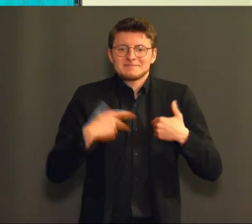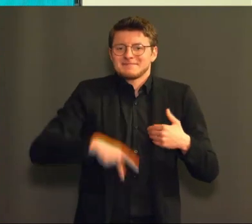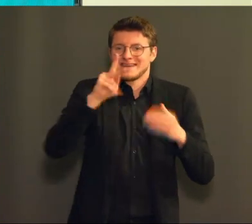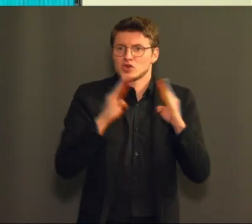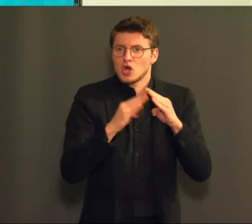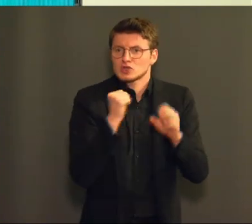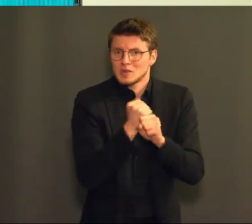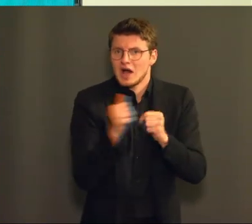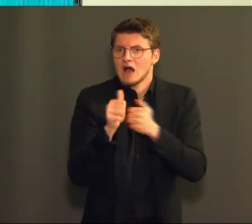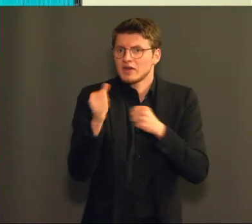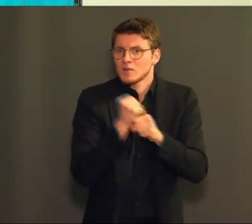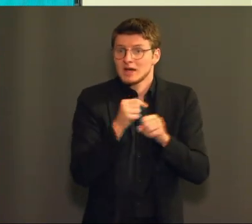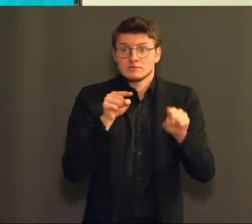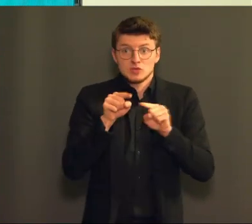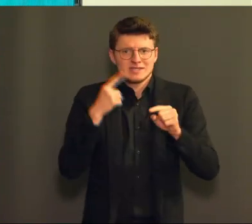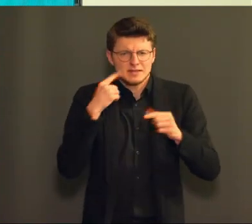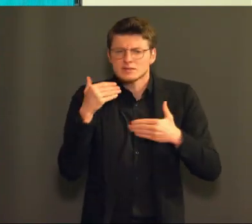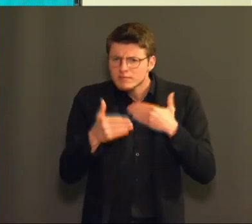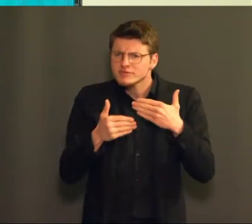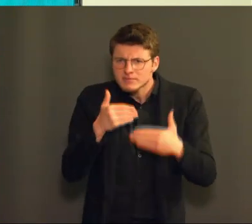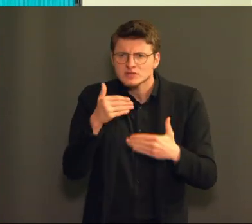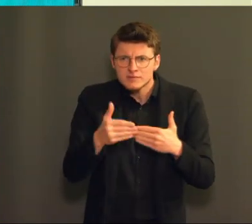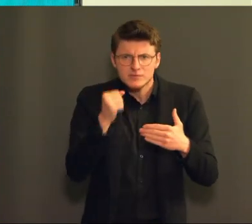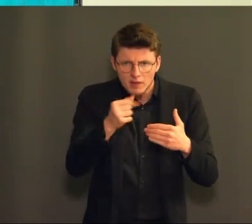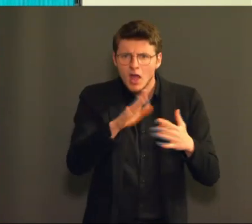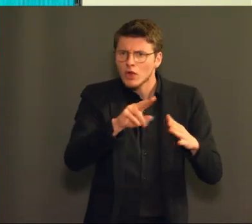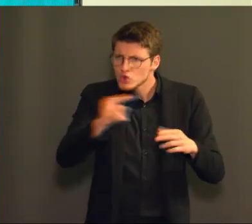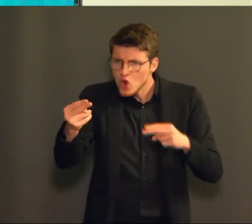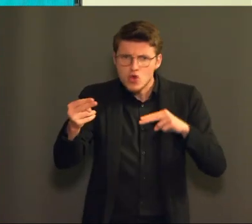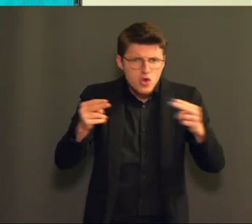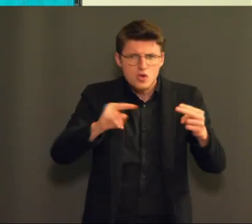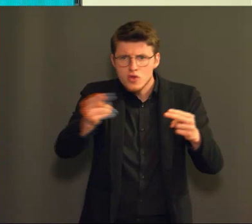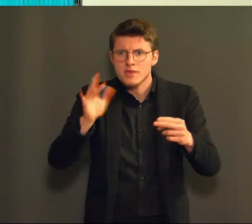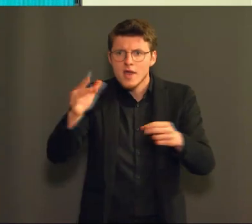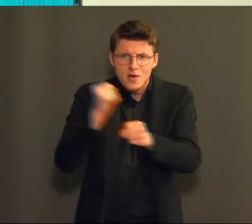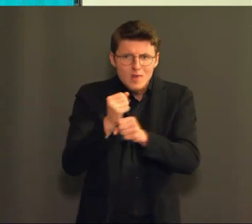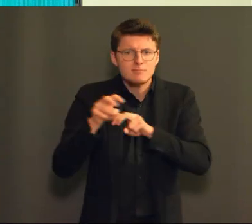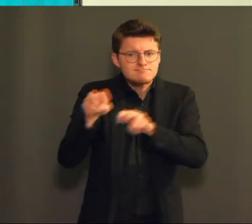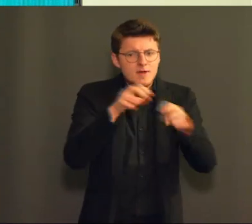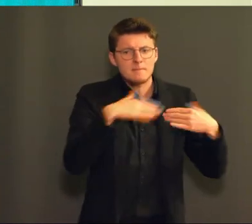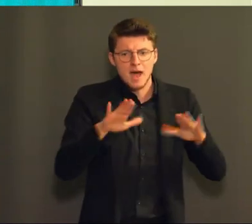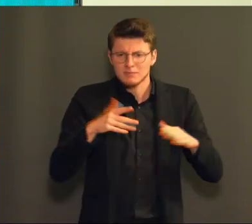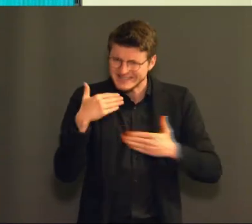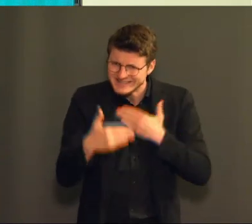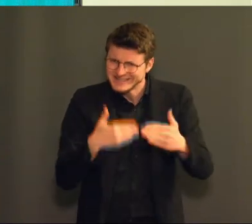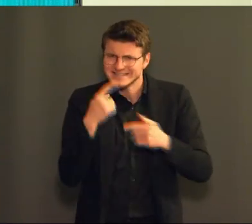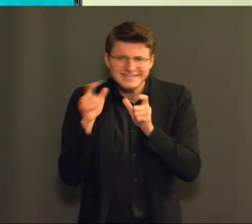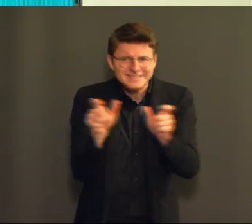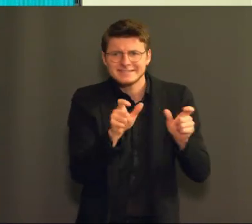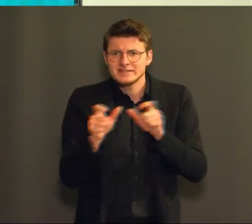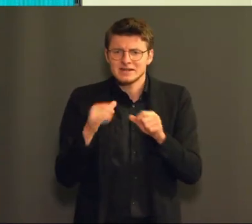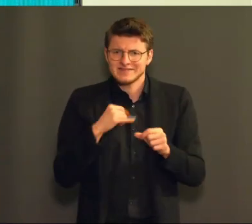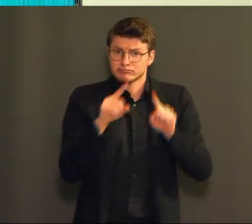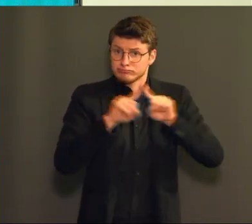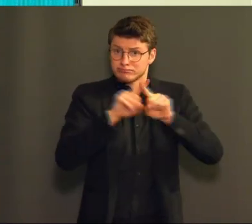we stapsgewijs een veilige terugkeer naar de werkplek zullen mogelijk maken. De meest risicogevoelige sectoren moeten